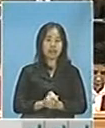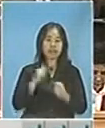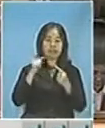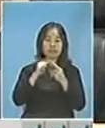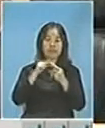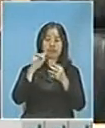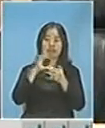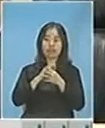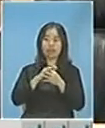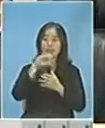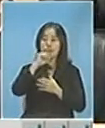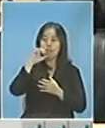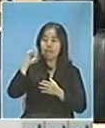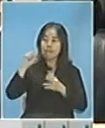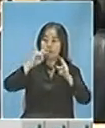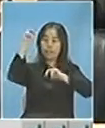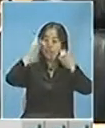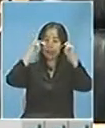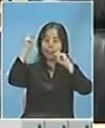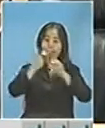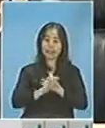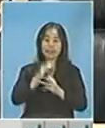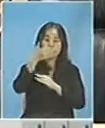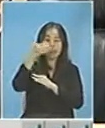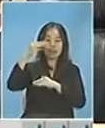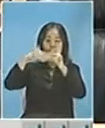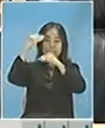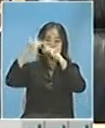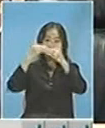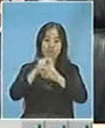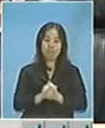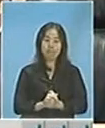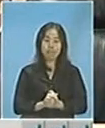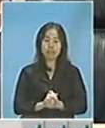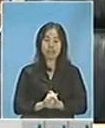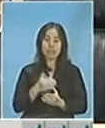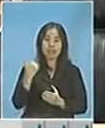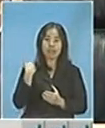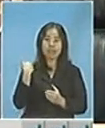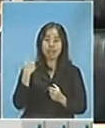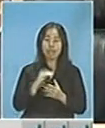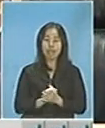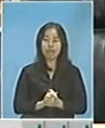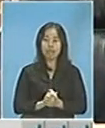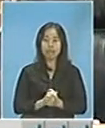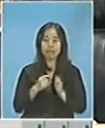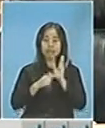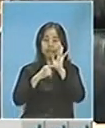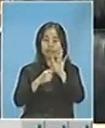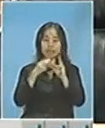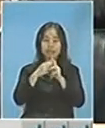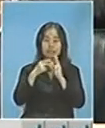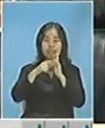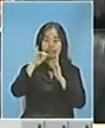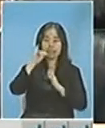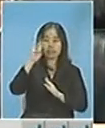ภาผู้แทนราษฎรจังหวัดนครสวรรค์พรรคชาติพัฒนาในสัดส่วนของพรรคชาติพัฒนาพลังชนขอเสนอนางสาวเยาวภา